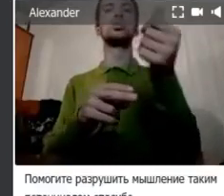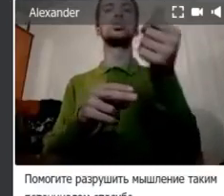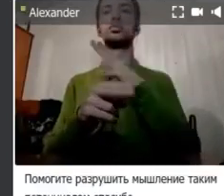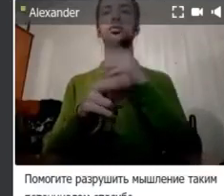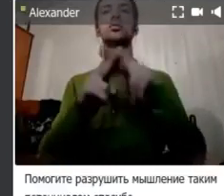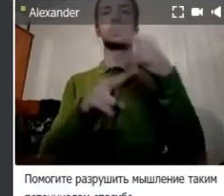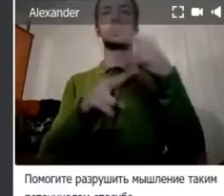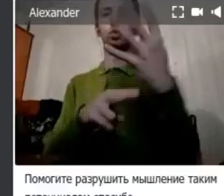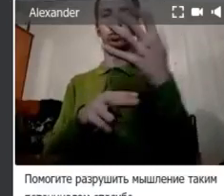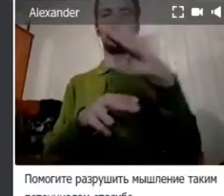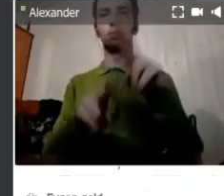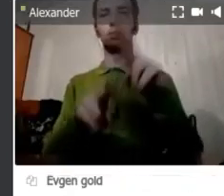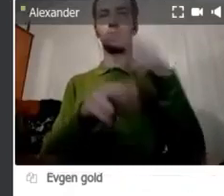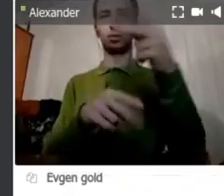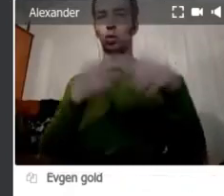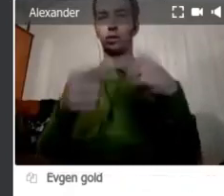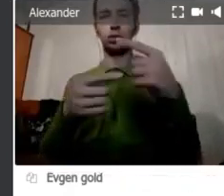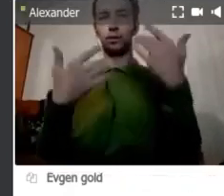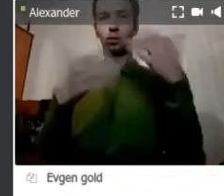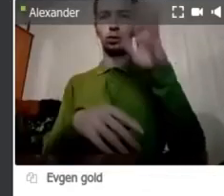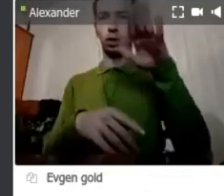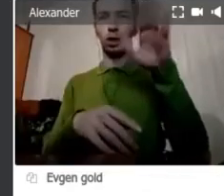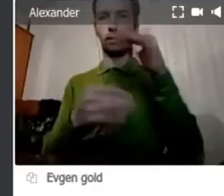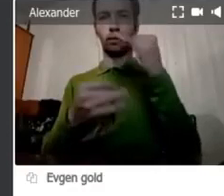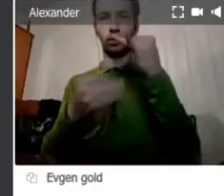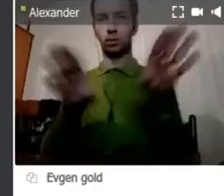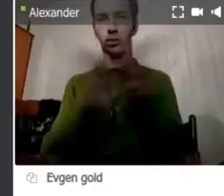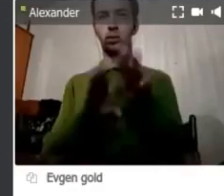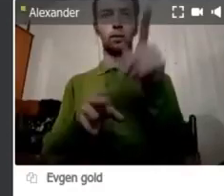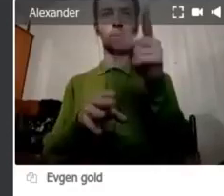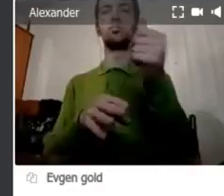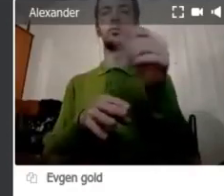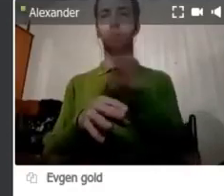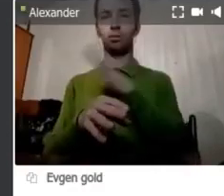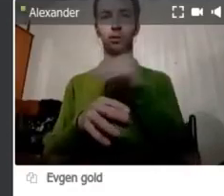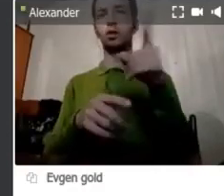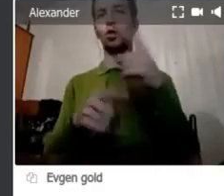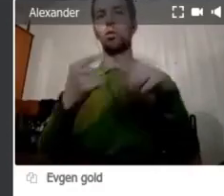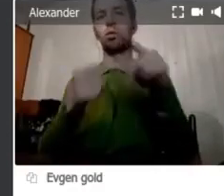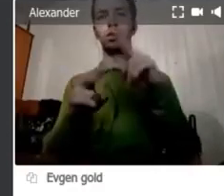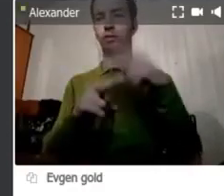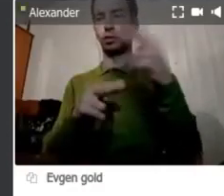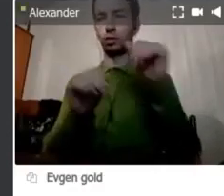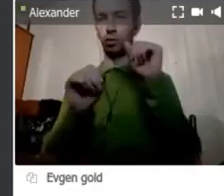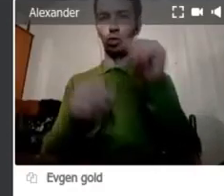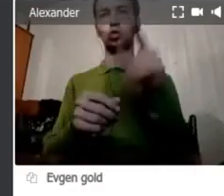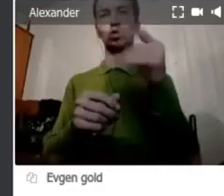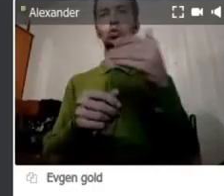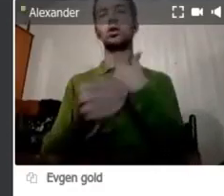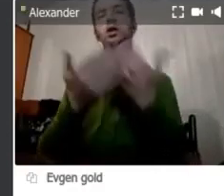очень интересный, поэтому предоплату вам назад и адьос. Так,